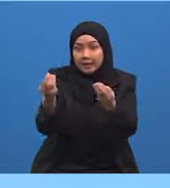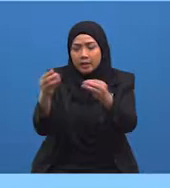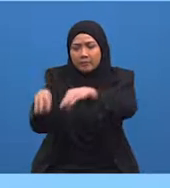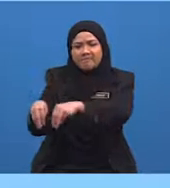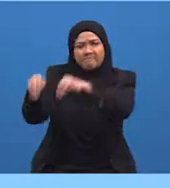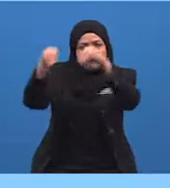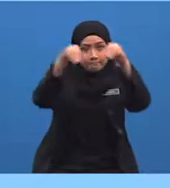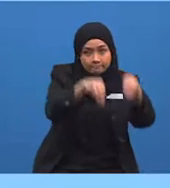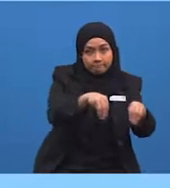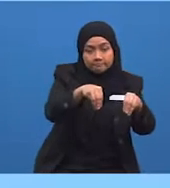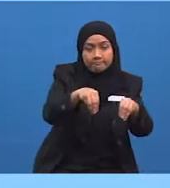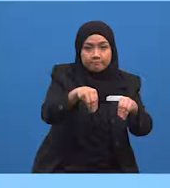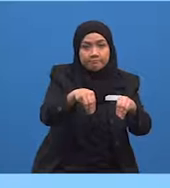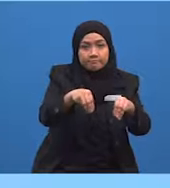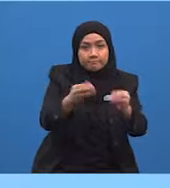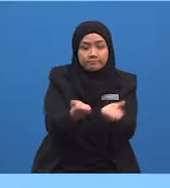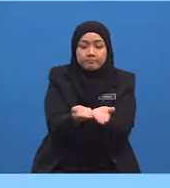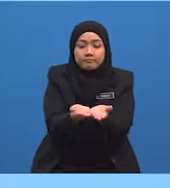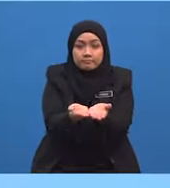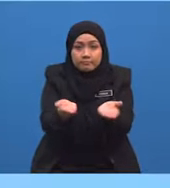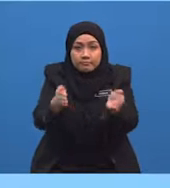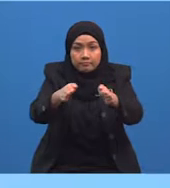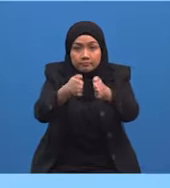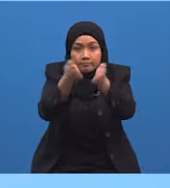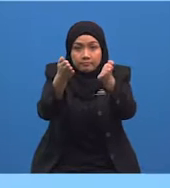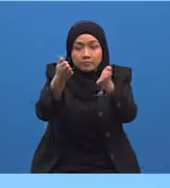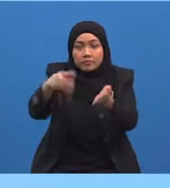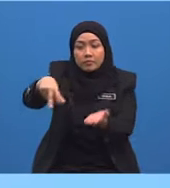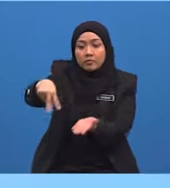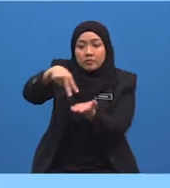ke dalam kelalang kon dengan menggunakan pipet.